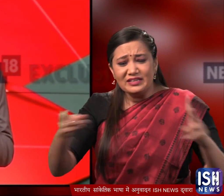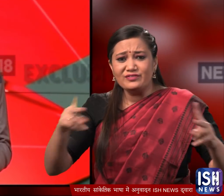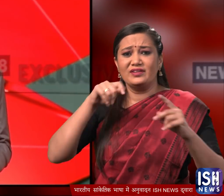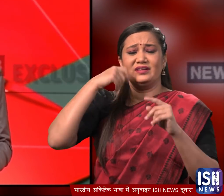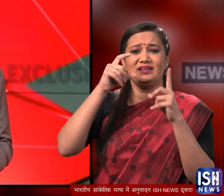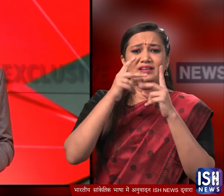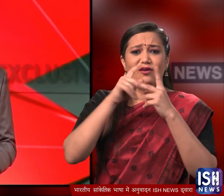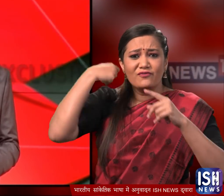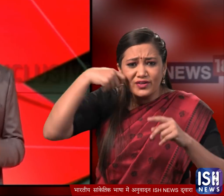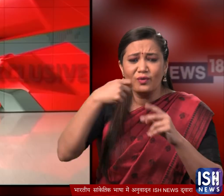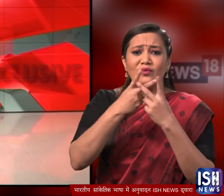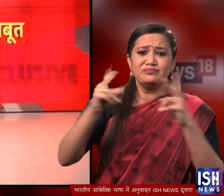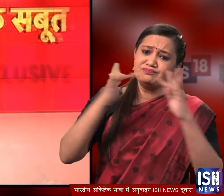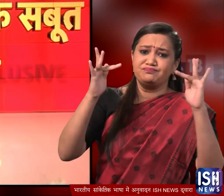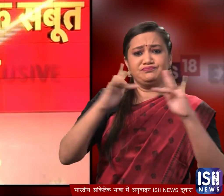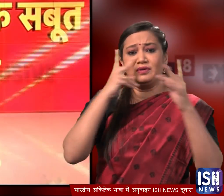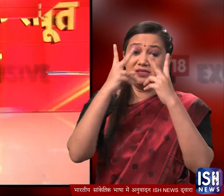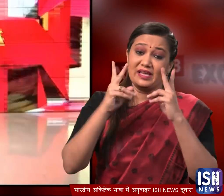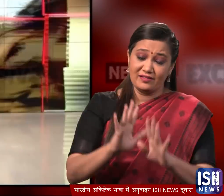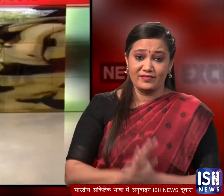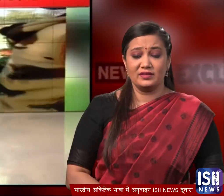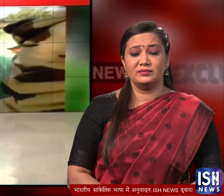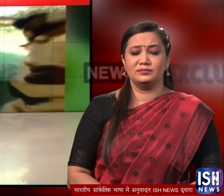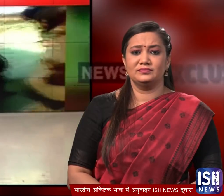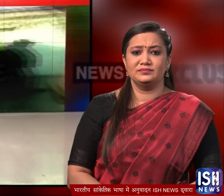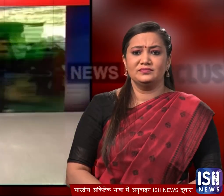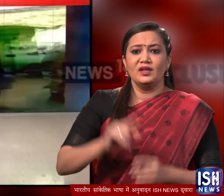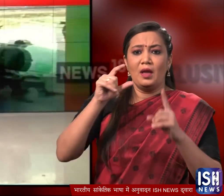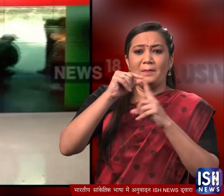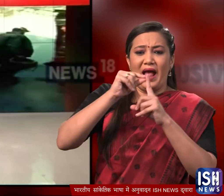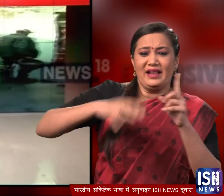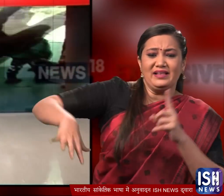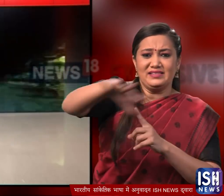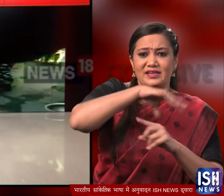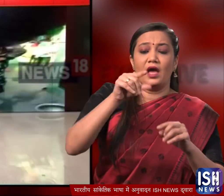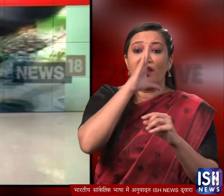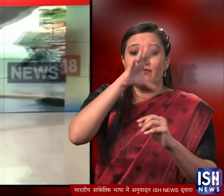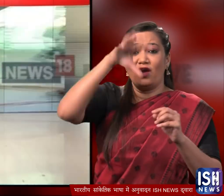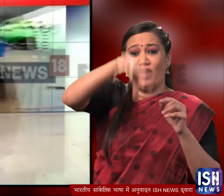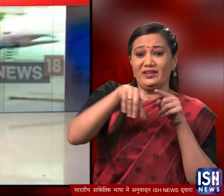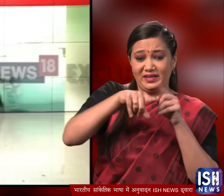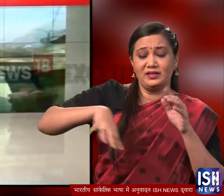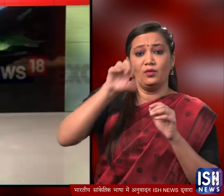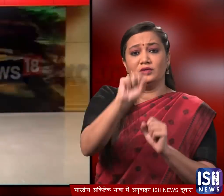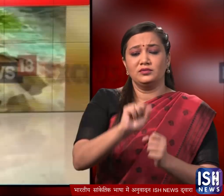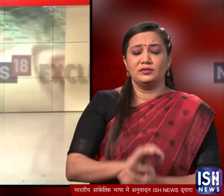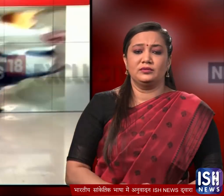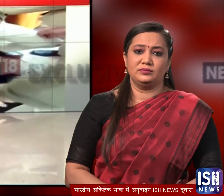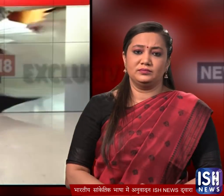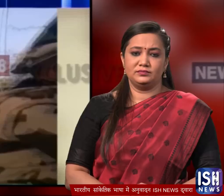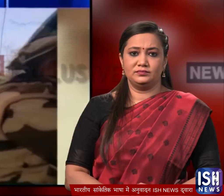कई हैरान करने वाले वीडियो इंटरनेट पर वायरल हो गए। इनमें एक वीडियो दिल्ली के पहाड़गंज में पड़ने वाली रेलवे कॉलोनी का भी